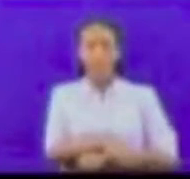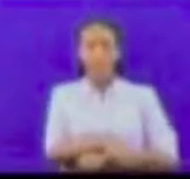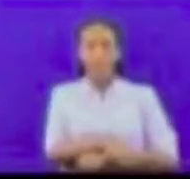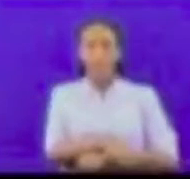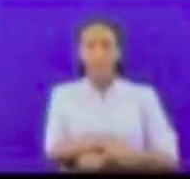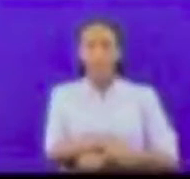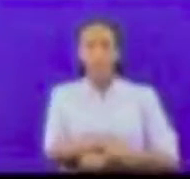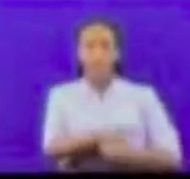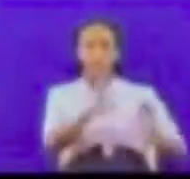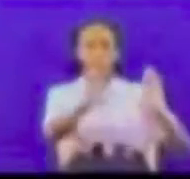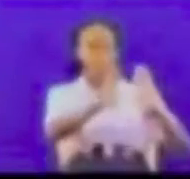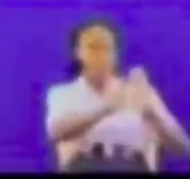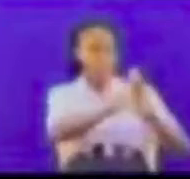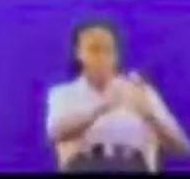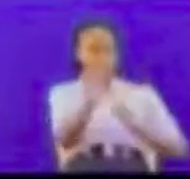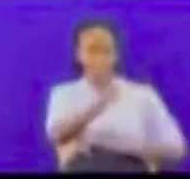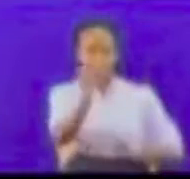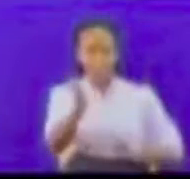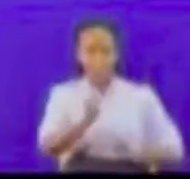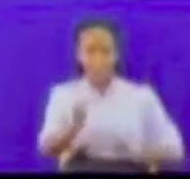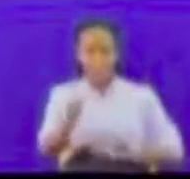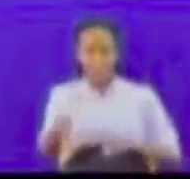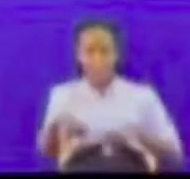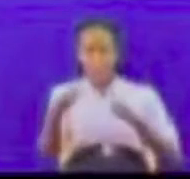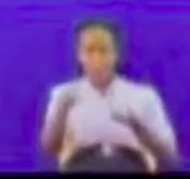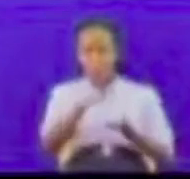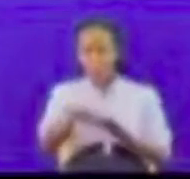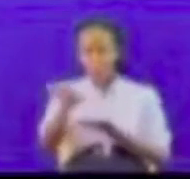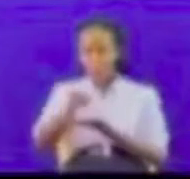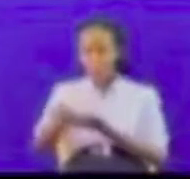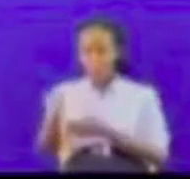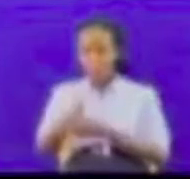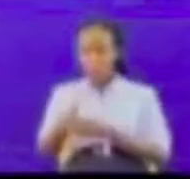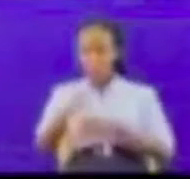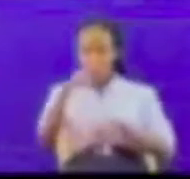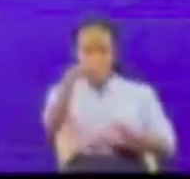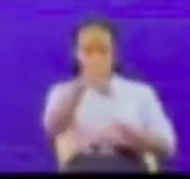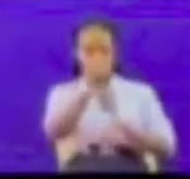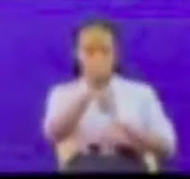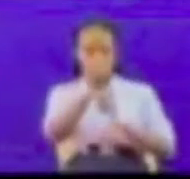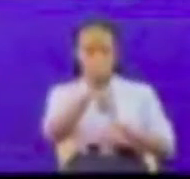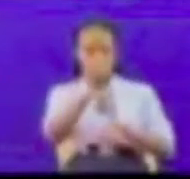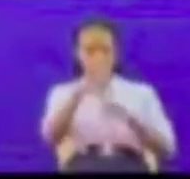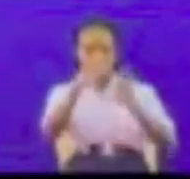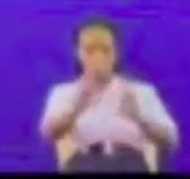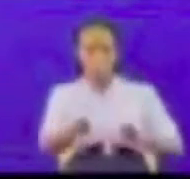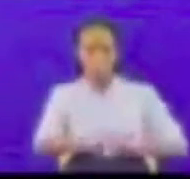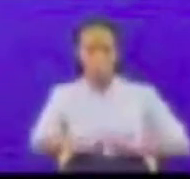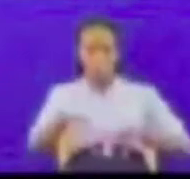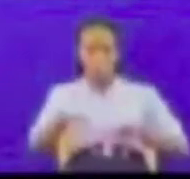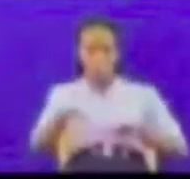Katiba ya Jamhuri ya Muungano wa Tanzania inatoa maelekezo kuhusu muda wa wabunge kushika madaraka yao.